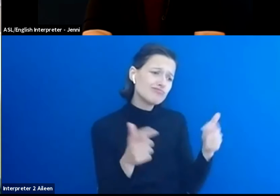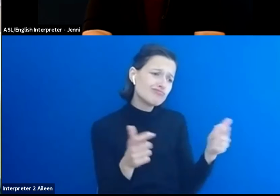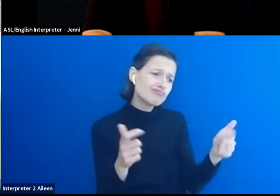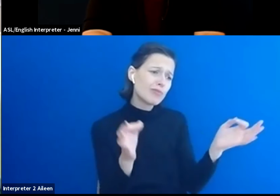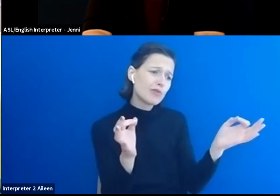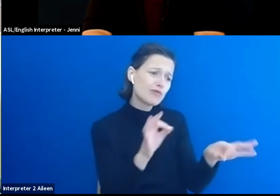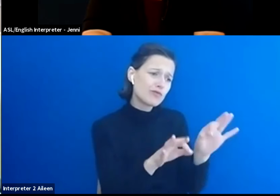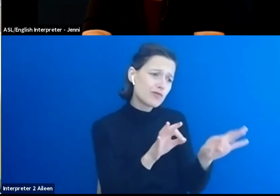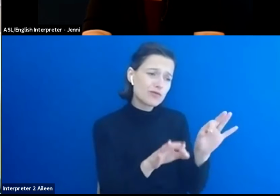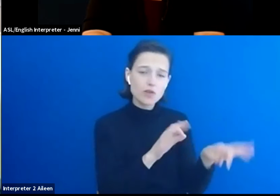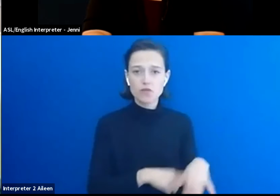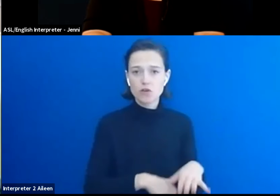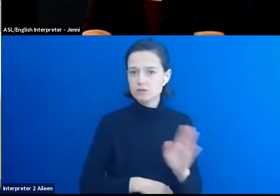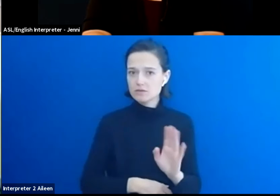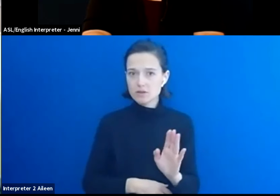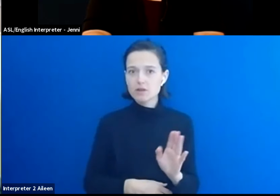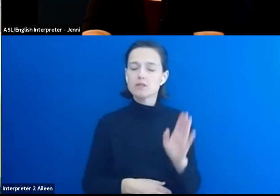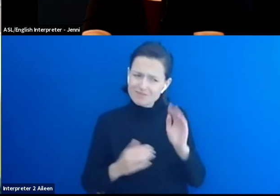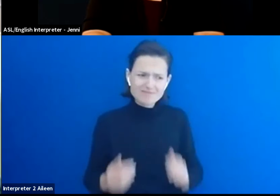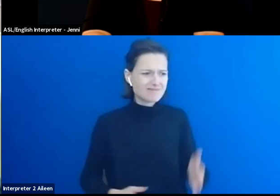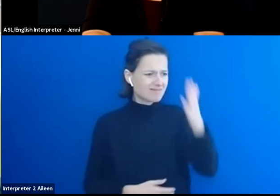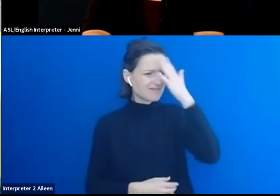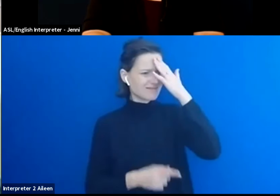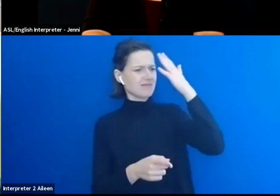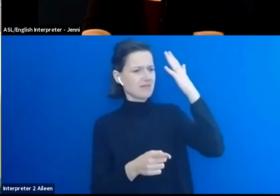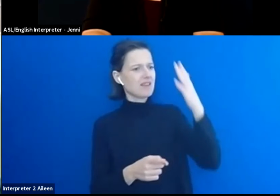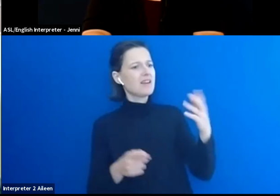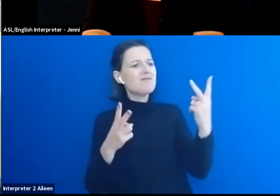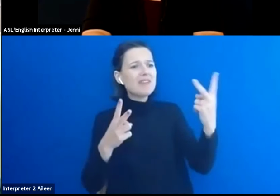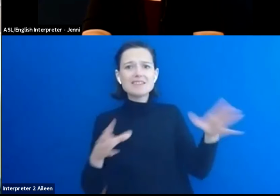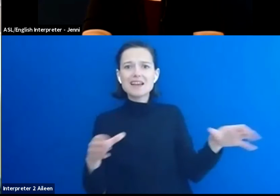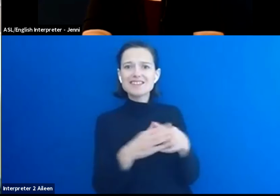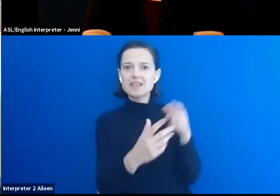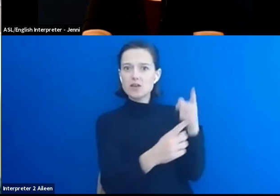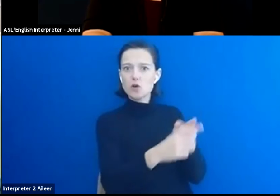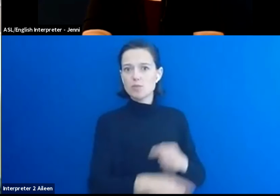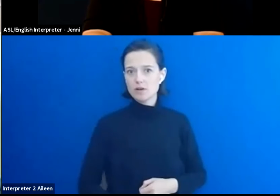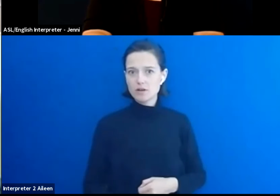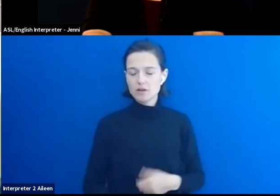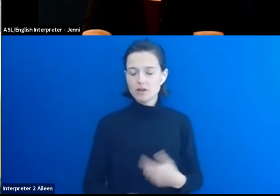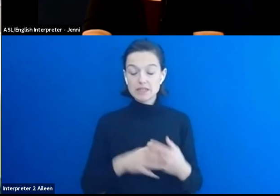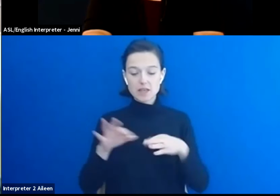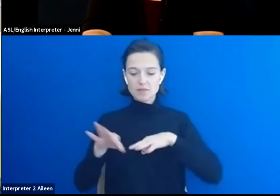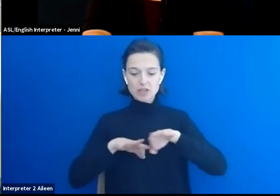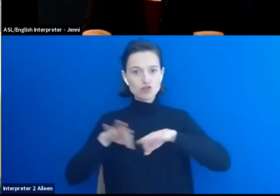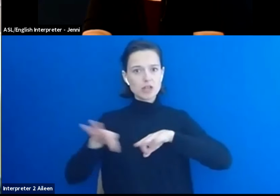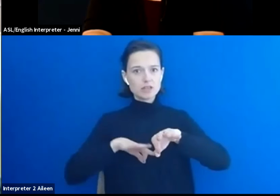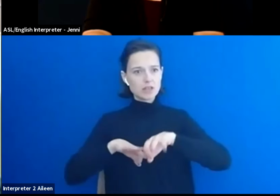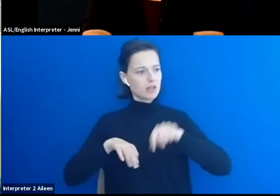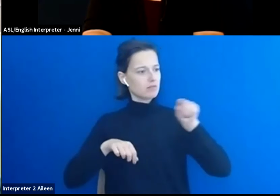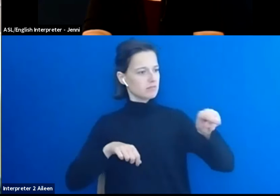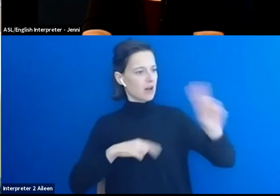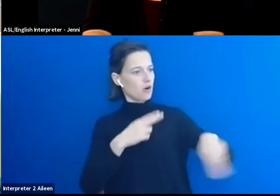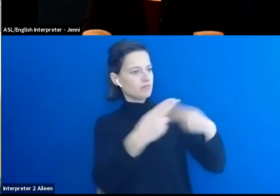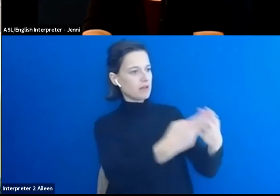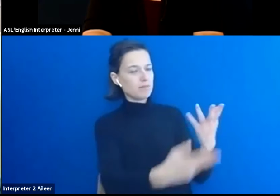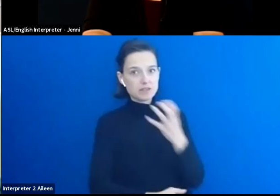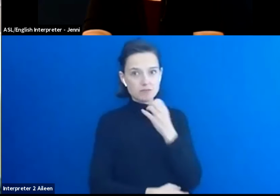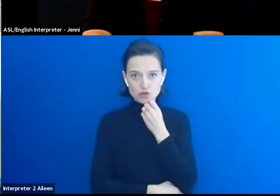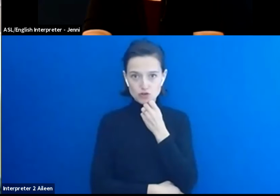geht, zu erkennen, das ist eine wichtige Zielgruppe, die möchten wir aktiv und bewusst strategisch ansprechen. Und wir wollen sie sowohl als